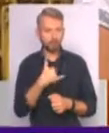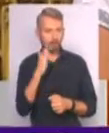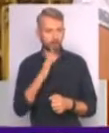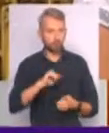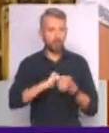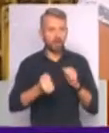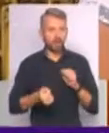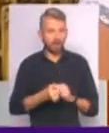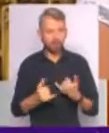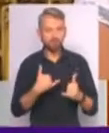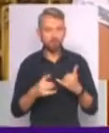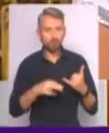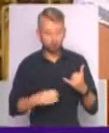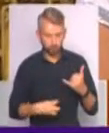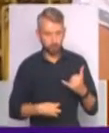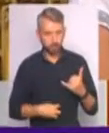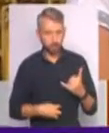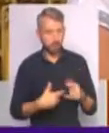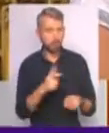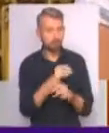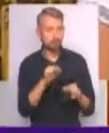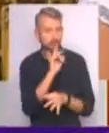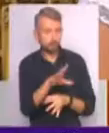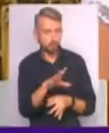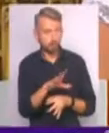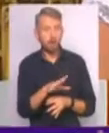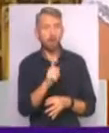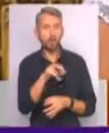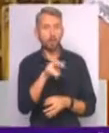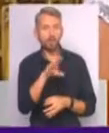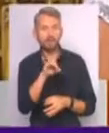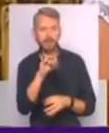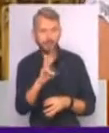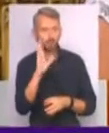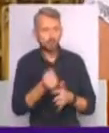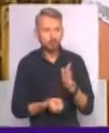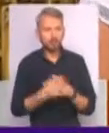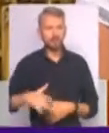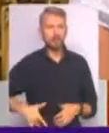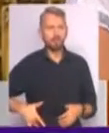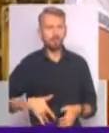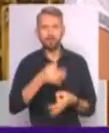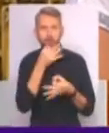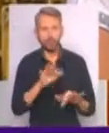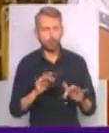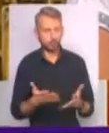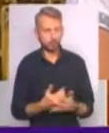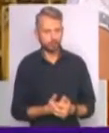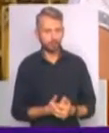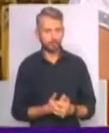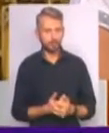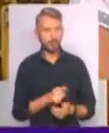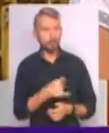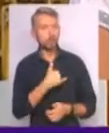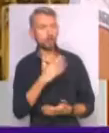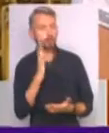пузыре, больше ничего не произойдет. Холестерин будет образовываться в печени в любом случае. То есть он у нас